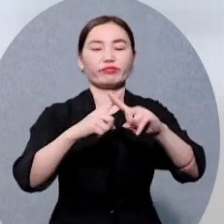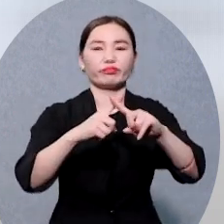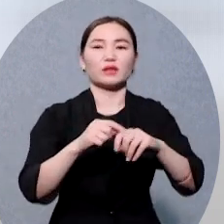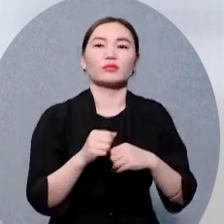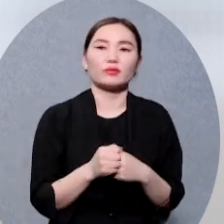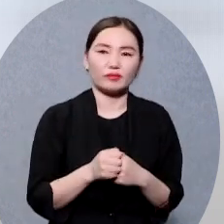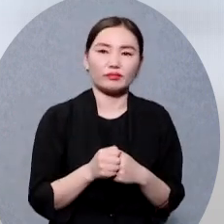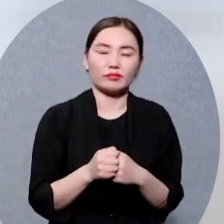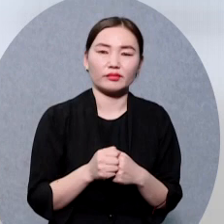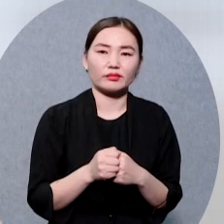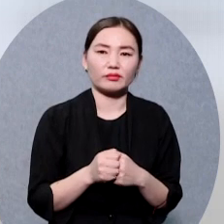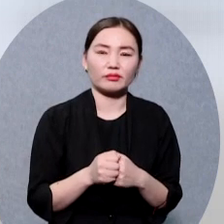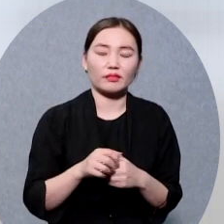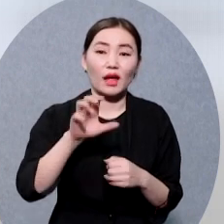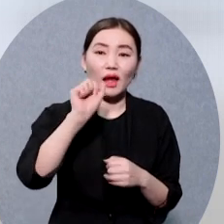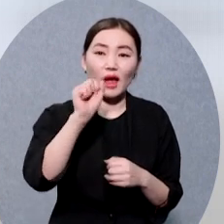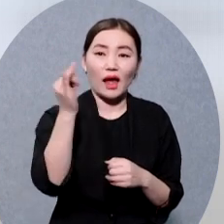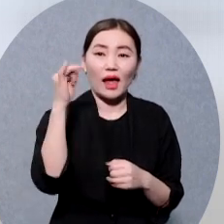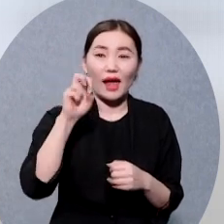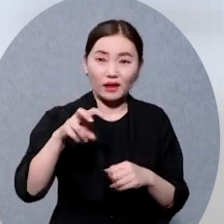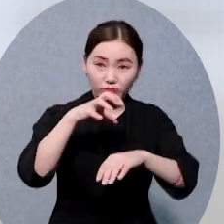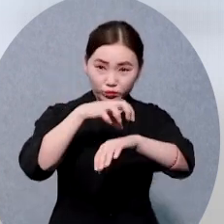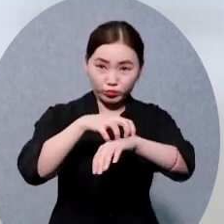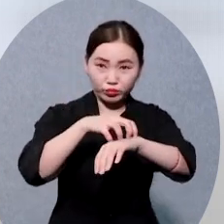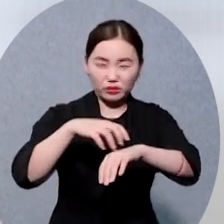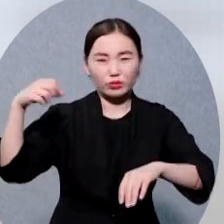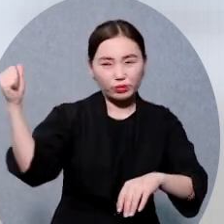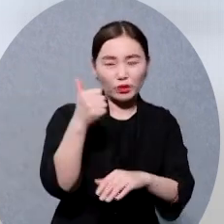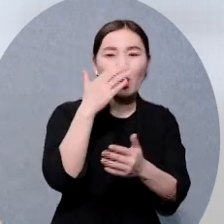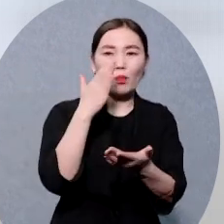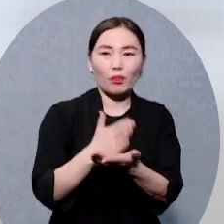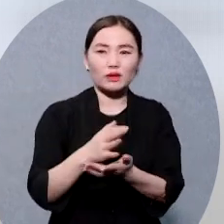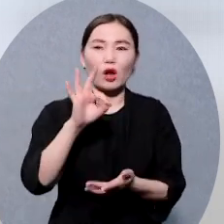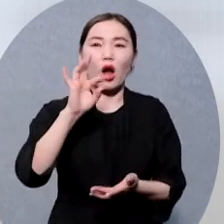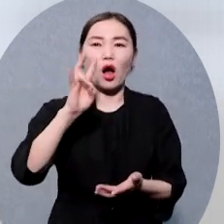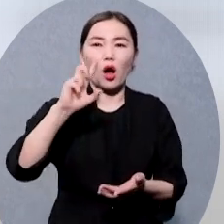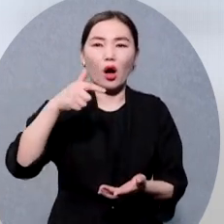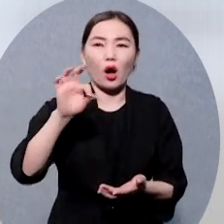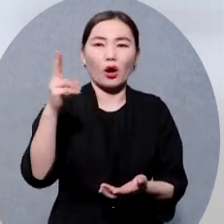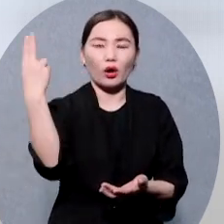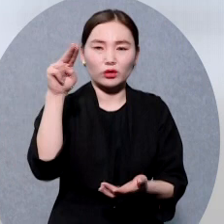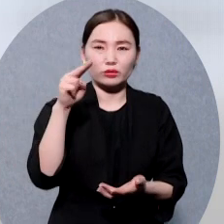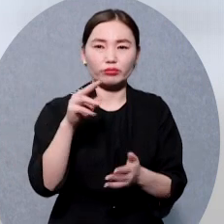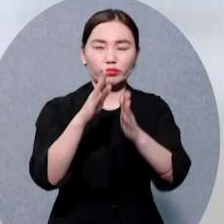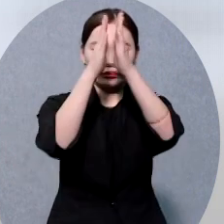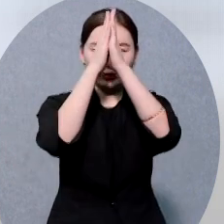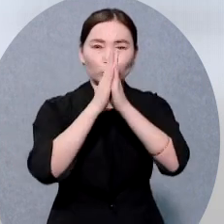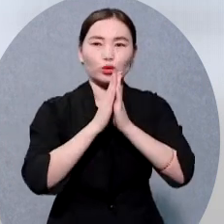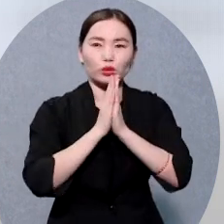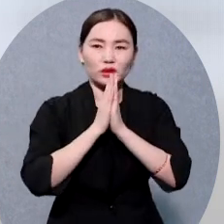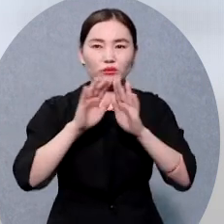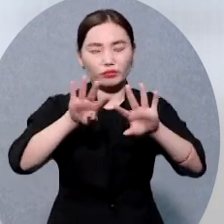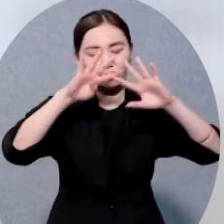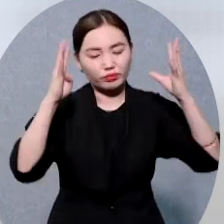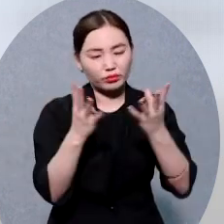харж бүх удга нартай ширүүн тэмцэл хийж эхэлсэн байна. За айл бүрт байгаа онгоч хүтэн нэг хурааж авч шатааж